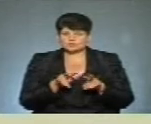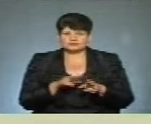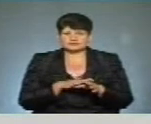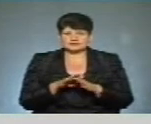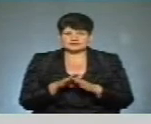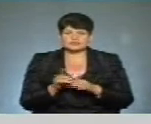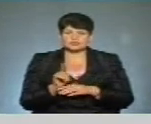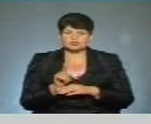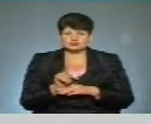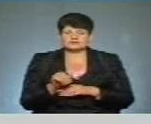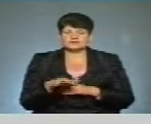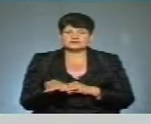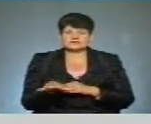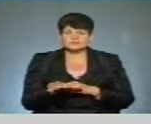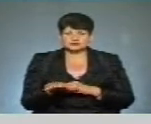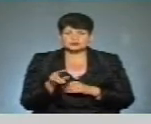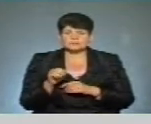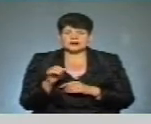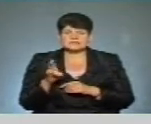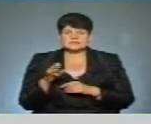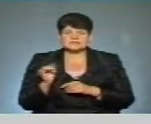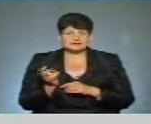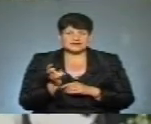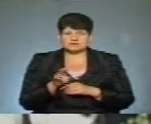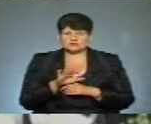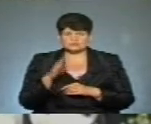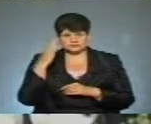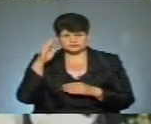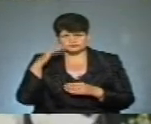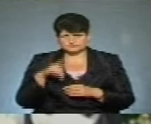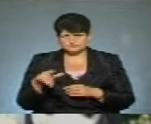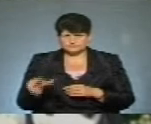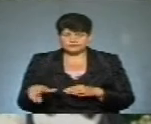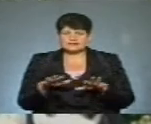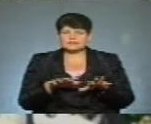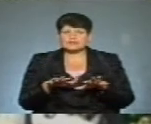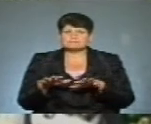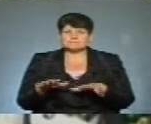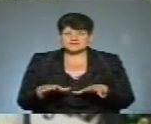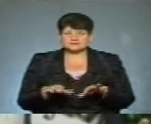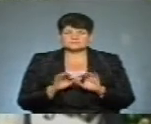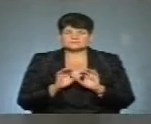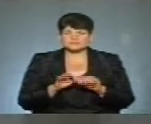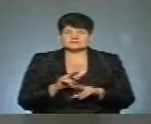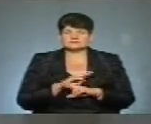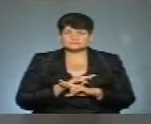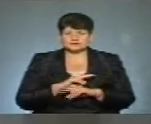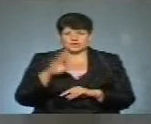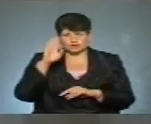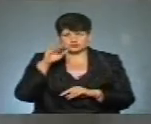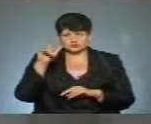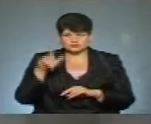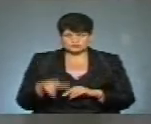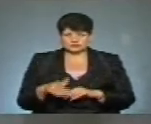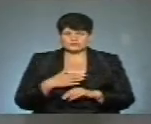і стежать, щоб на території пансіонату не заходили сторонні особи. На місці коментувати смерть чоловіка нашим